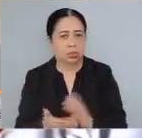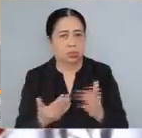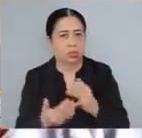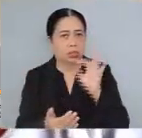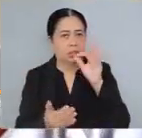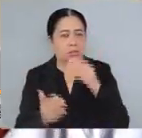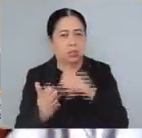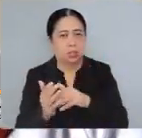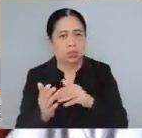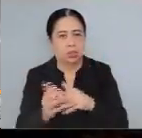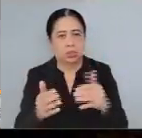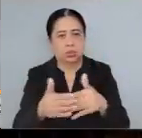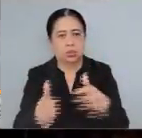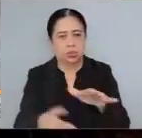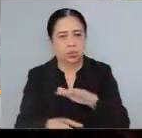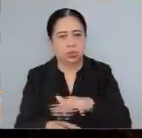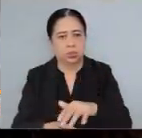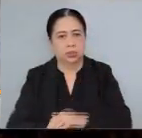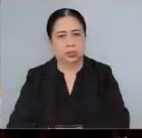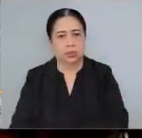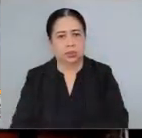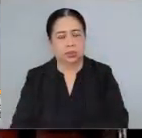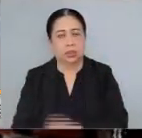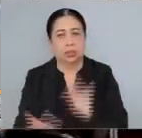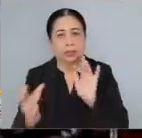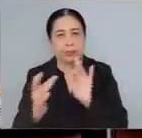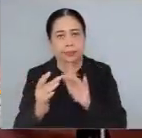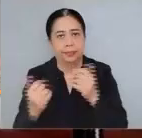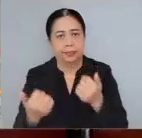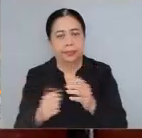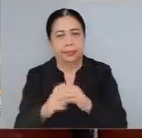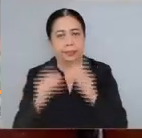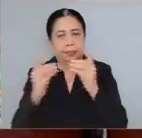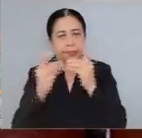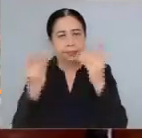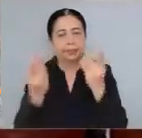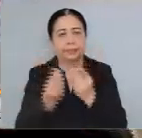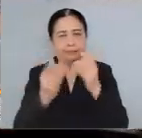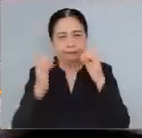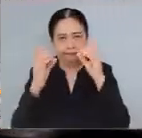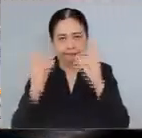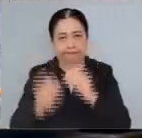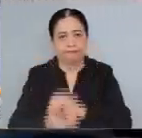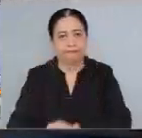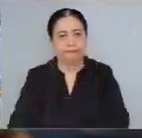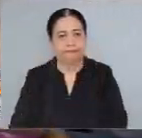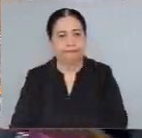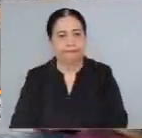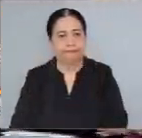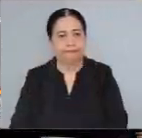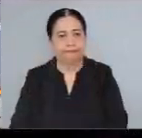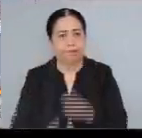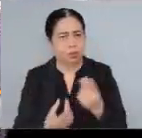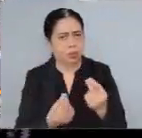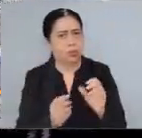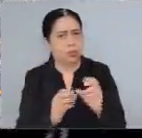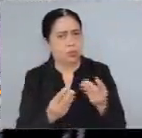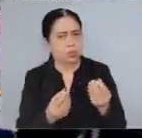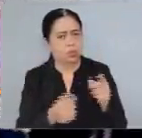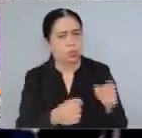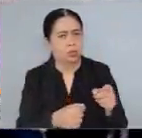naman ang mga estudyante roon. Nakikipag-ugnayan na raw sila sa Department of Education. Inaaksyon na naman raw yan ng